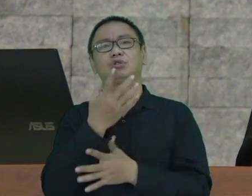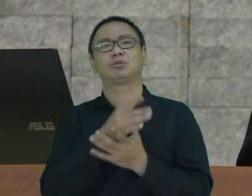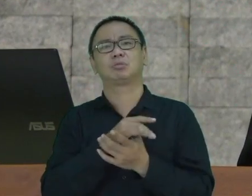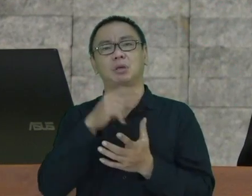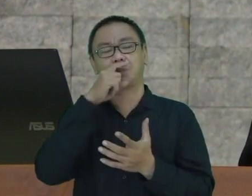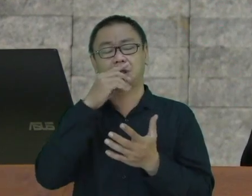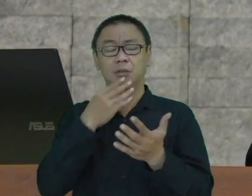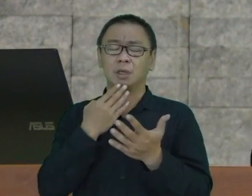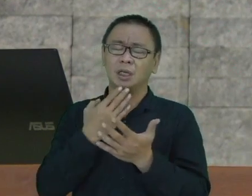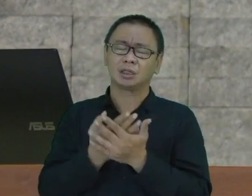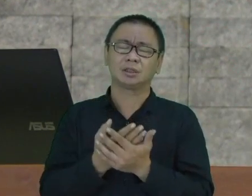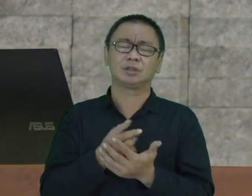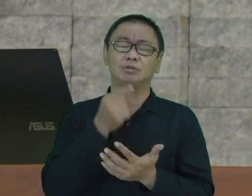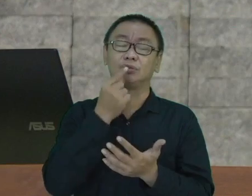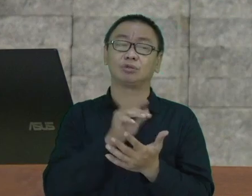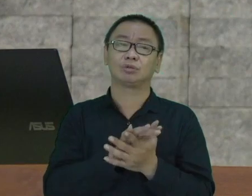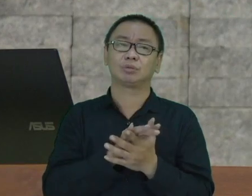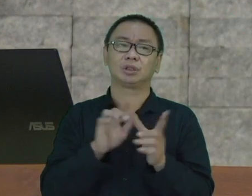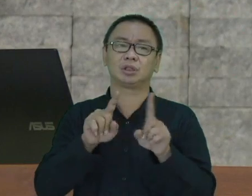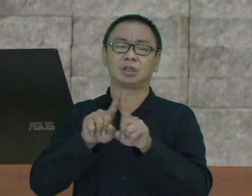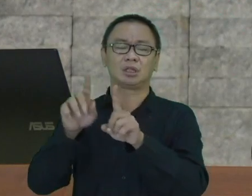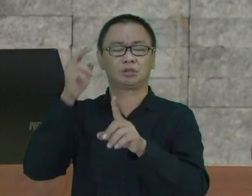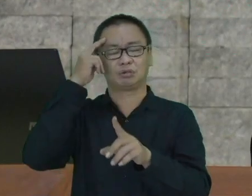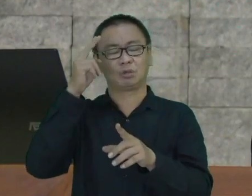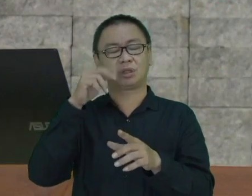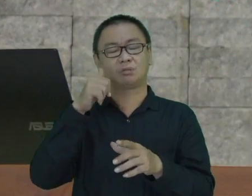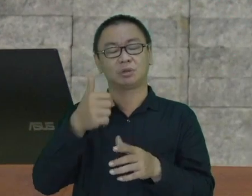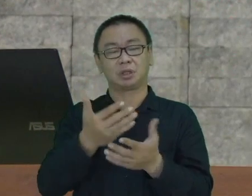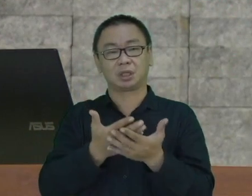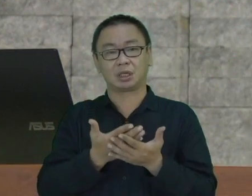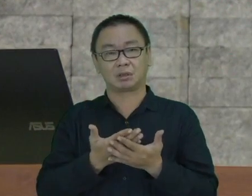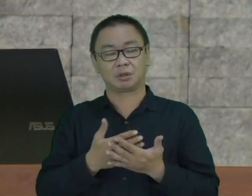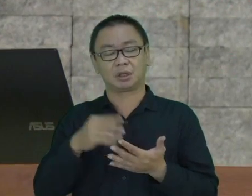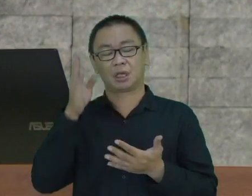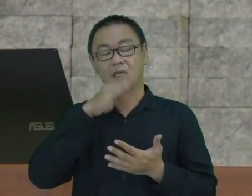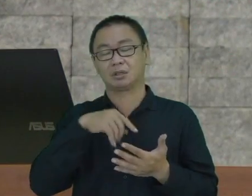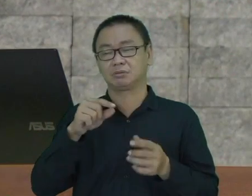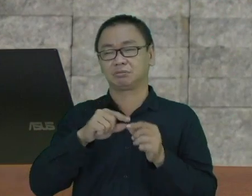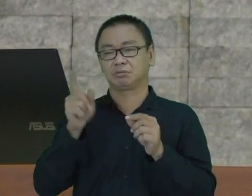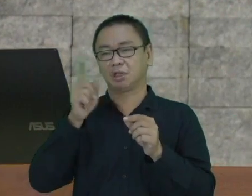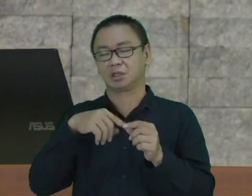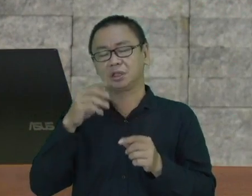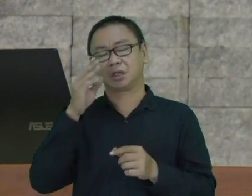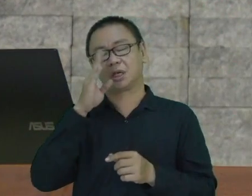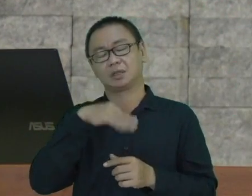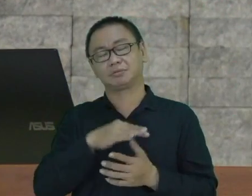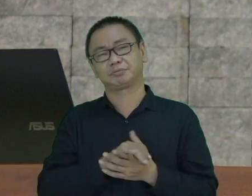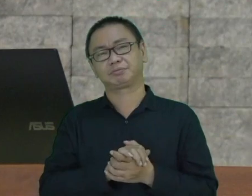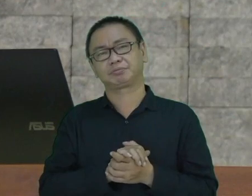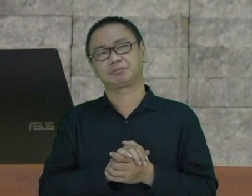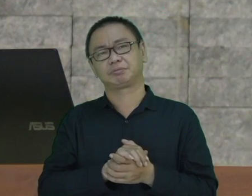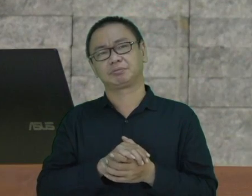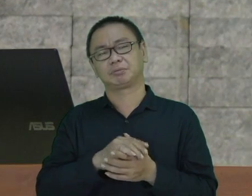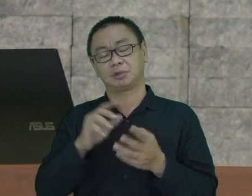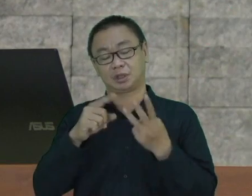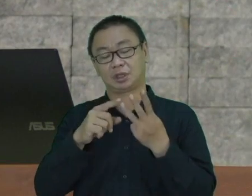terima kasih untuk penyertaan Tuhan yang boleh kami dapatkan dari hari ke hari, dan biarlah ketika kami akan memasuki